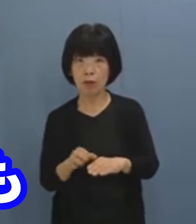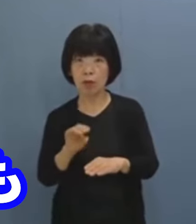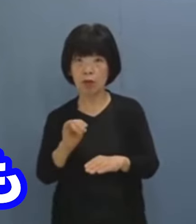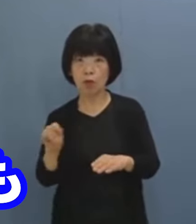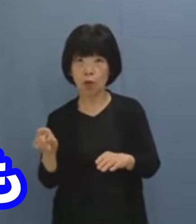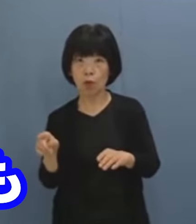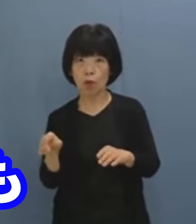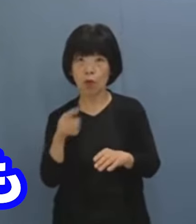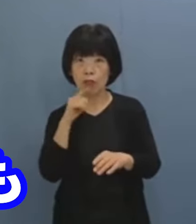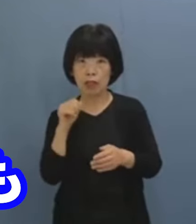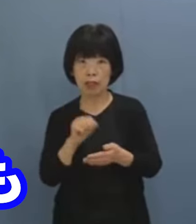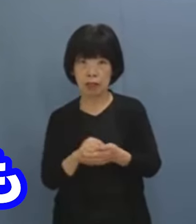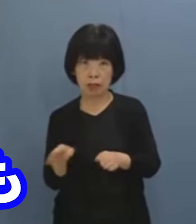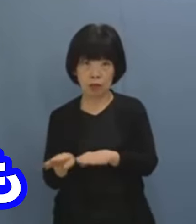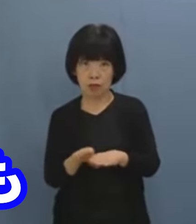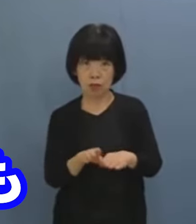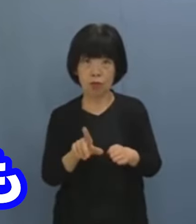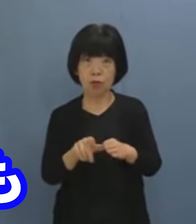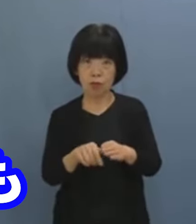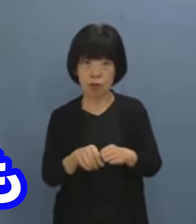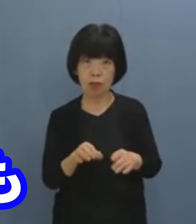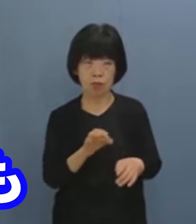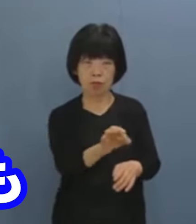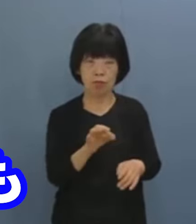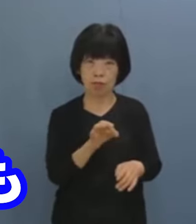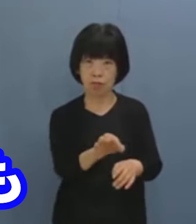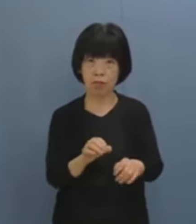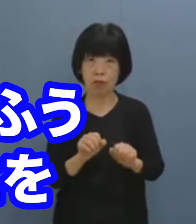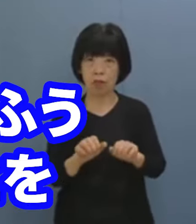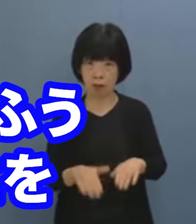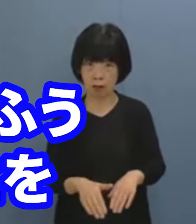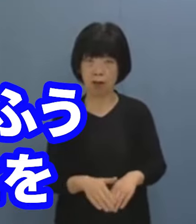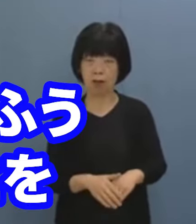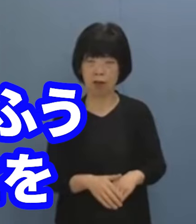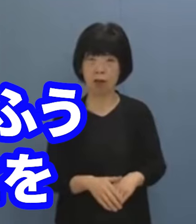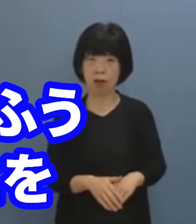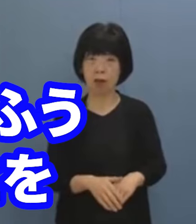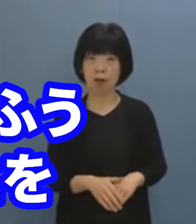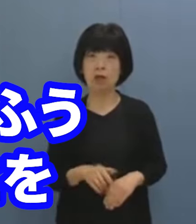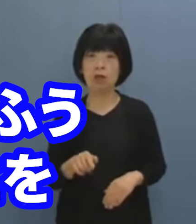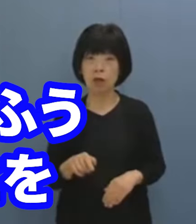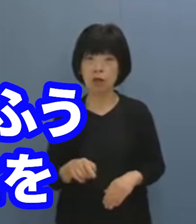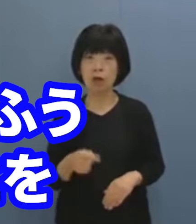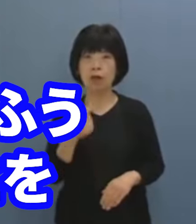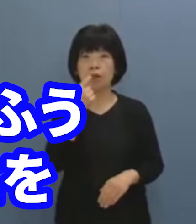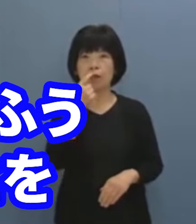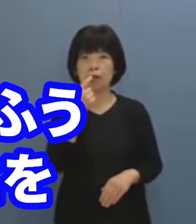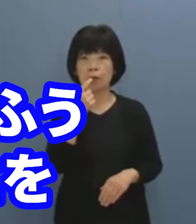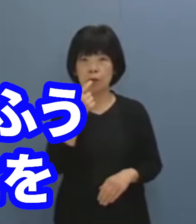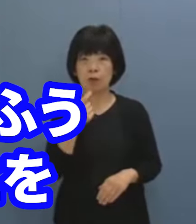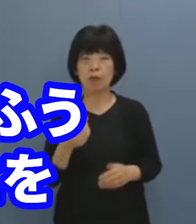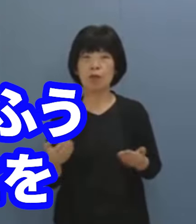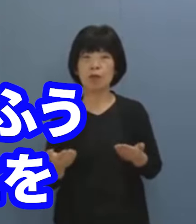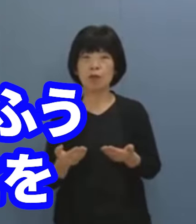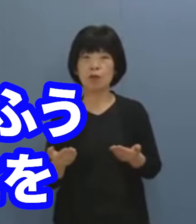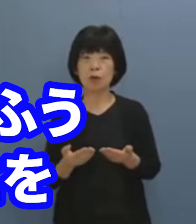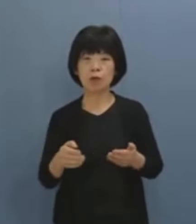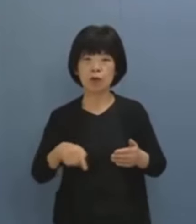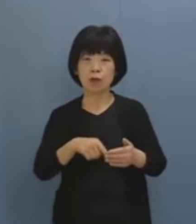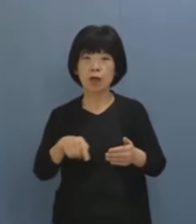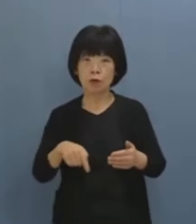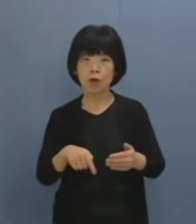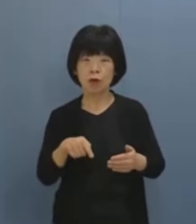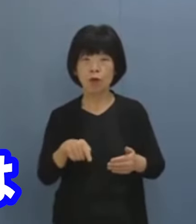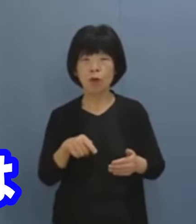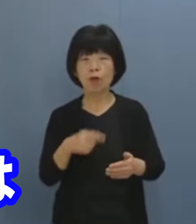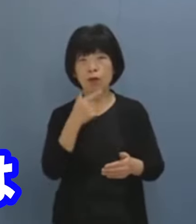事実ですけども、まあ、それ自身は私の中でも、まあ、業務的に、まあ、ここはこういうふうにしてほしいということをまあ